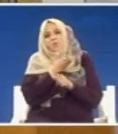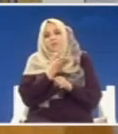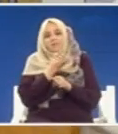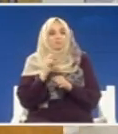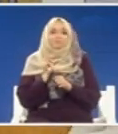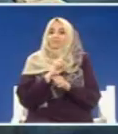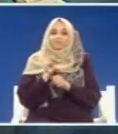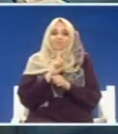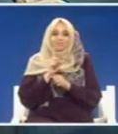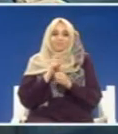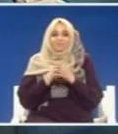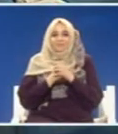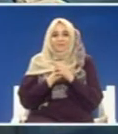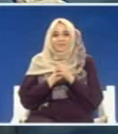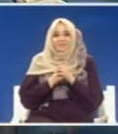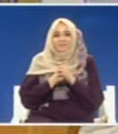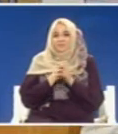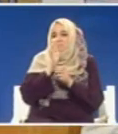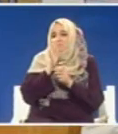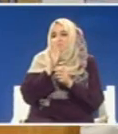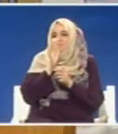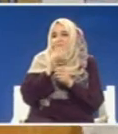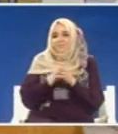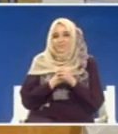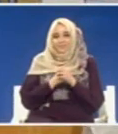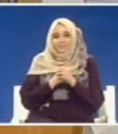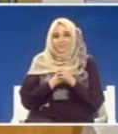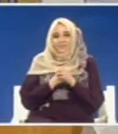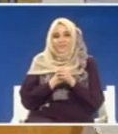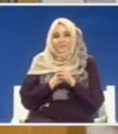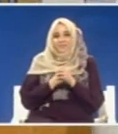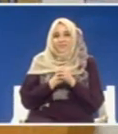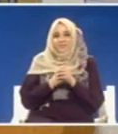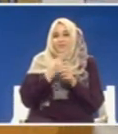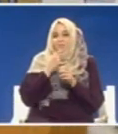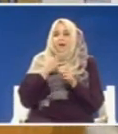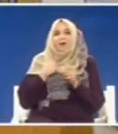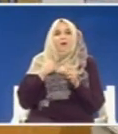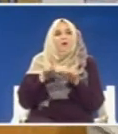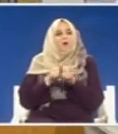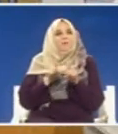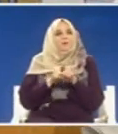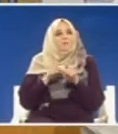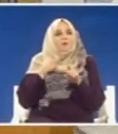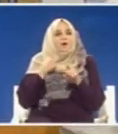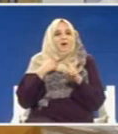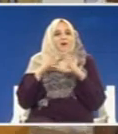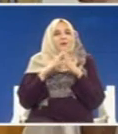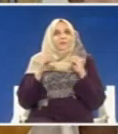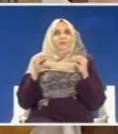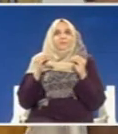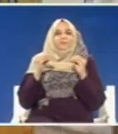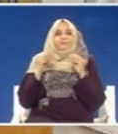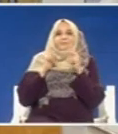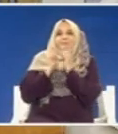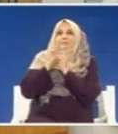لمن يحب، هذا ممكن؟ إذن أنا مطمئن من جهتي الله تعالى